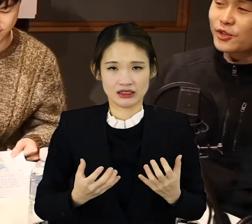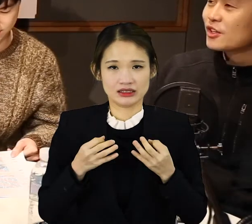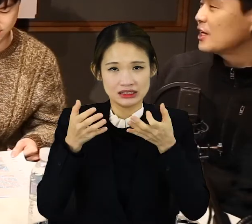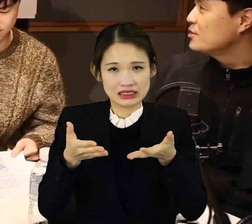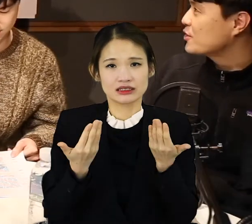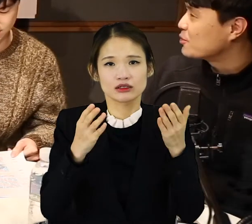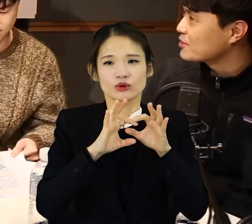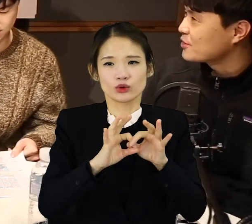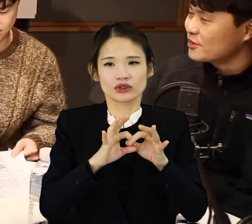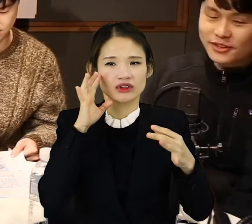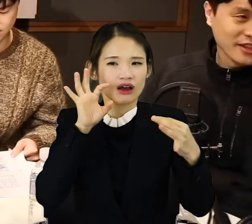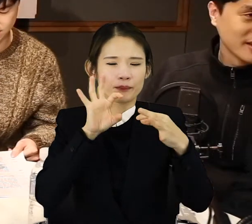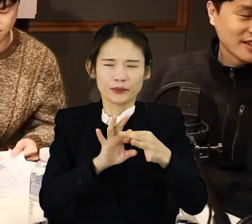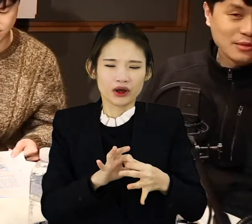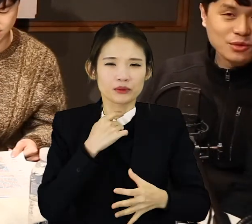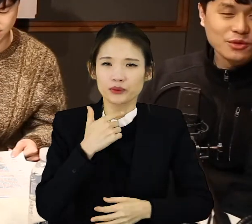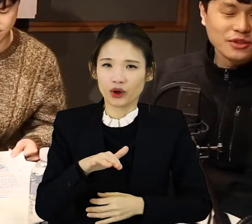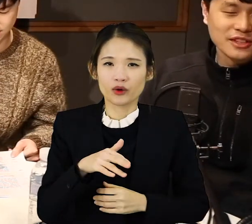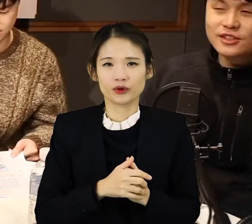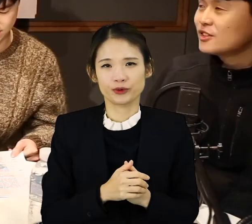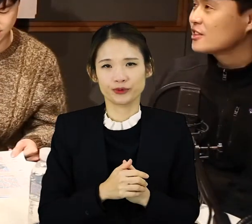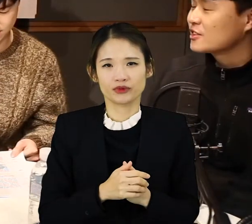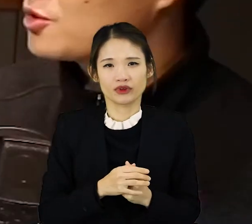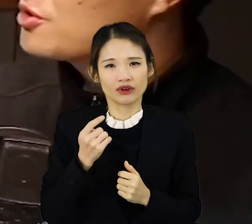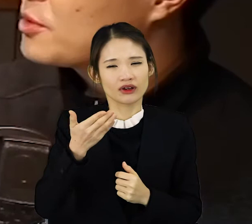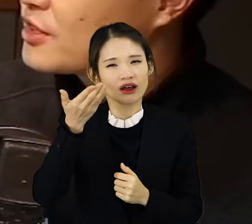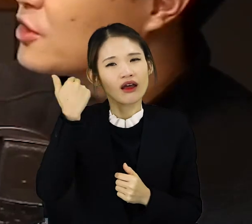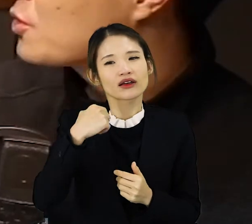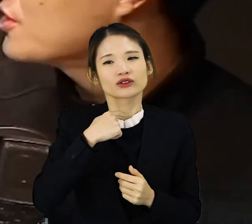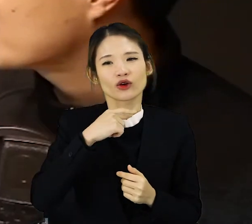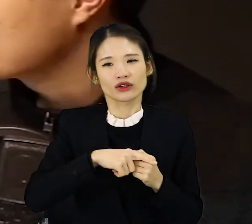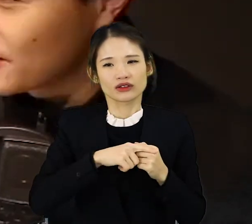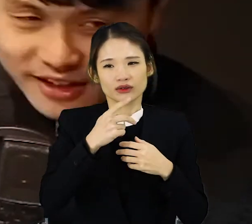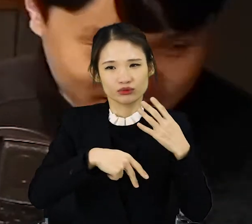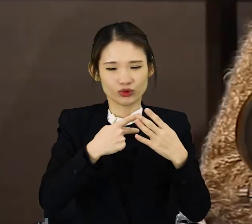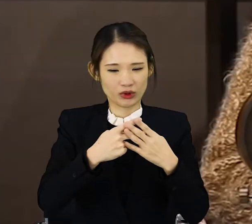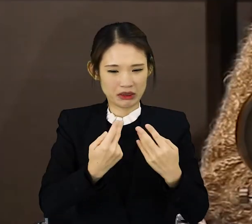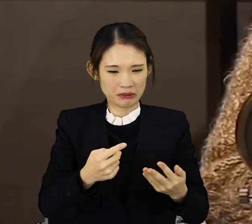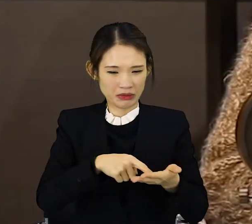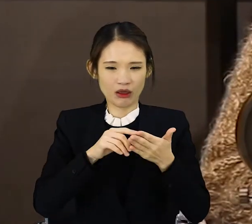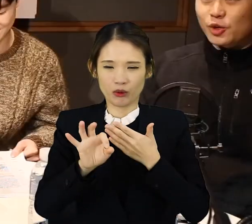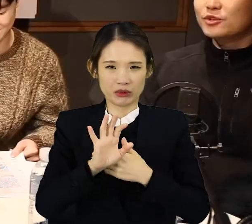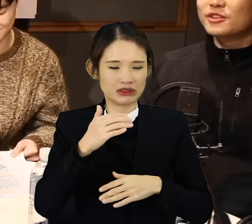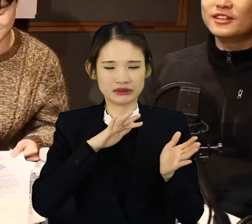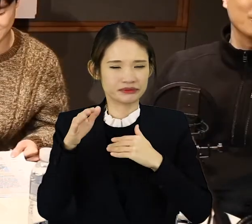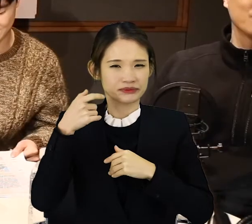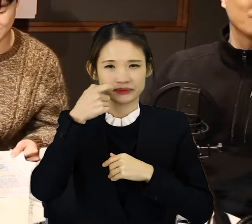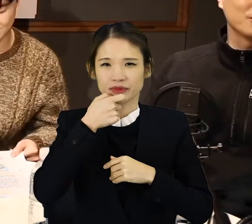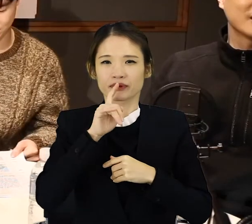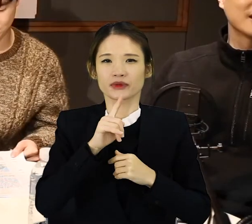생각을 연결해서 해본 적이 없어서 참으로 사실 그때 당시 그냥 눈을 떠요 하면 제 채널을 돌렸었기 때문에 아 그렇군요. 저는